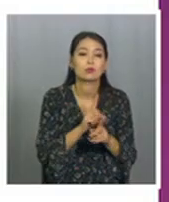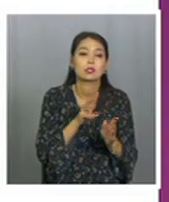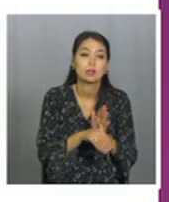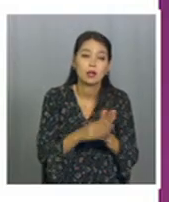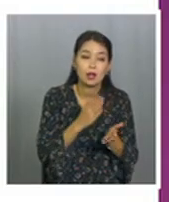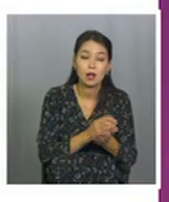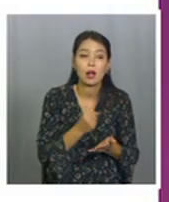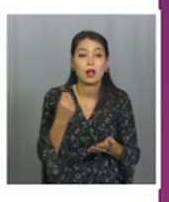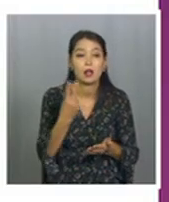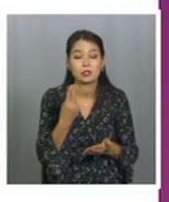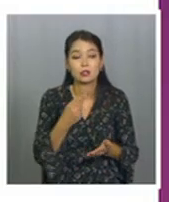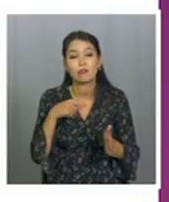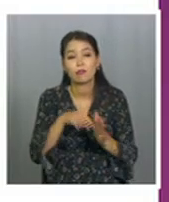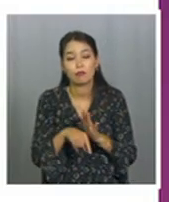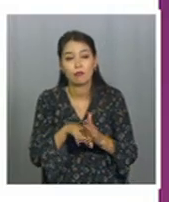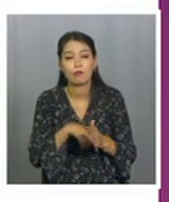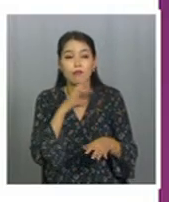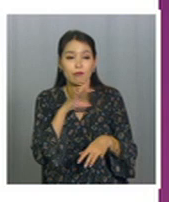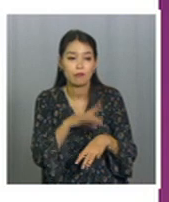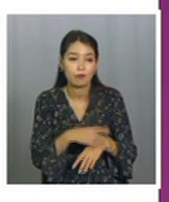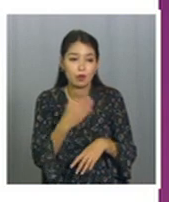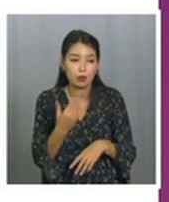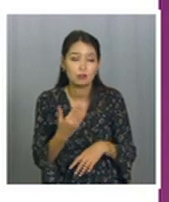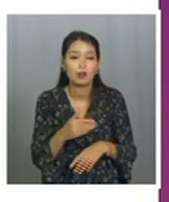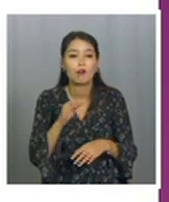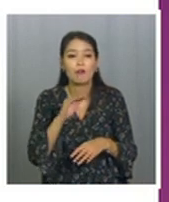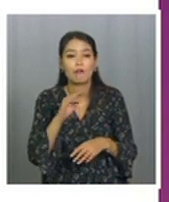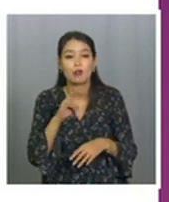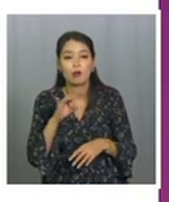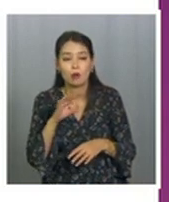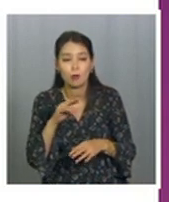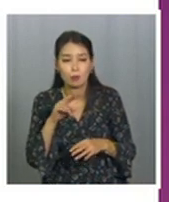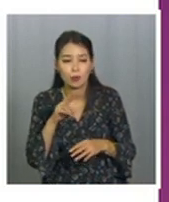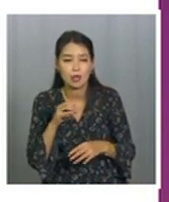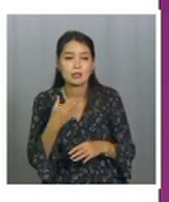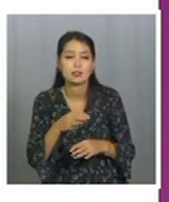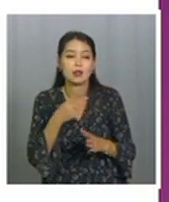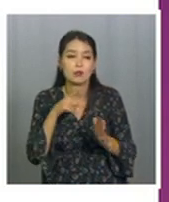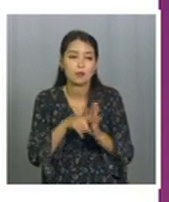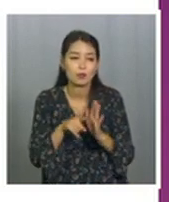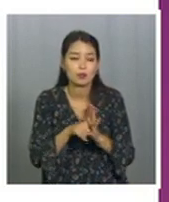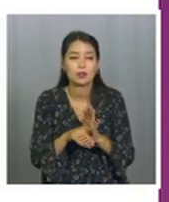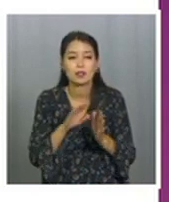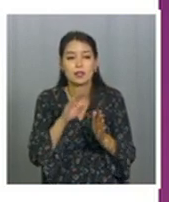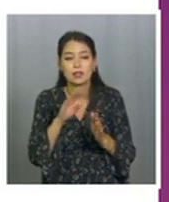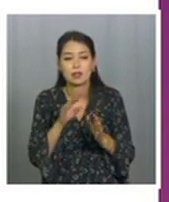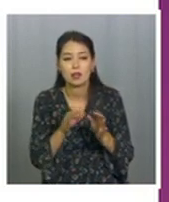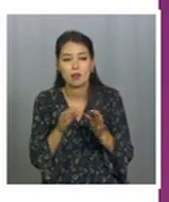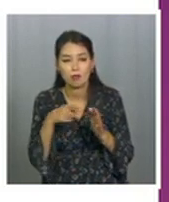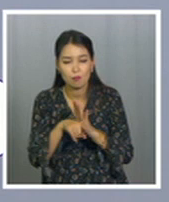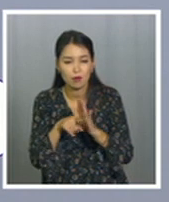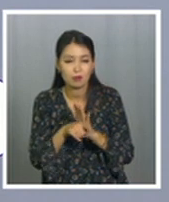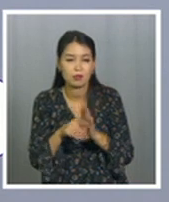Екінші, ішкі факторларға хлоропласттың құрылысы, хлорофил және ферменттер мен тасымалдаушылар